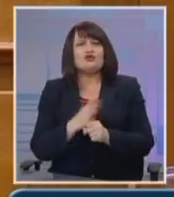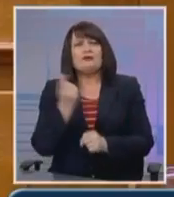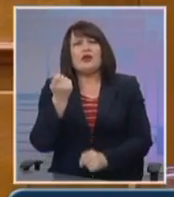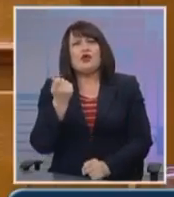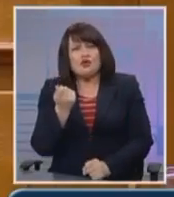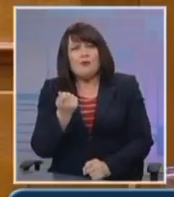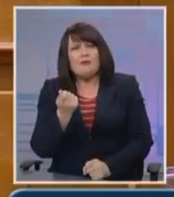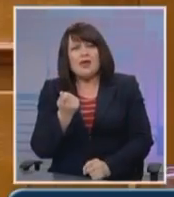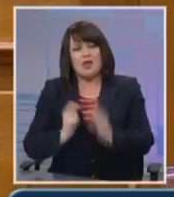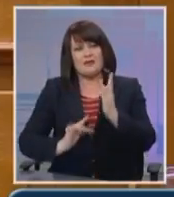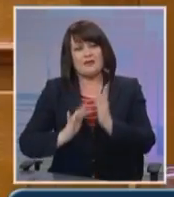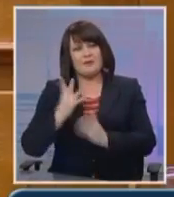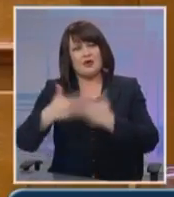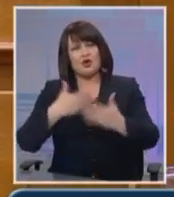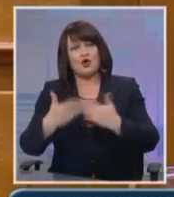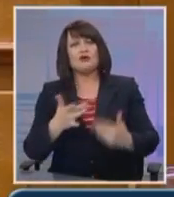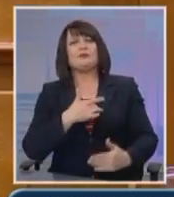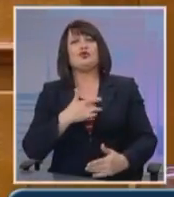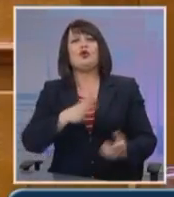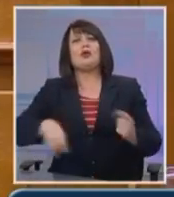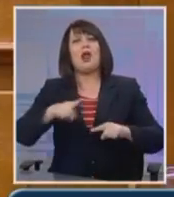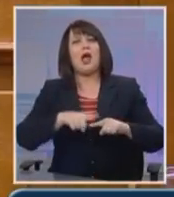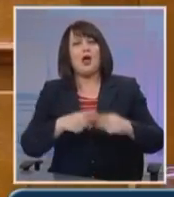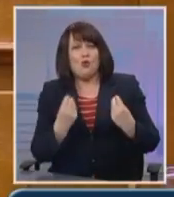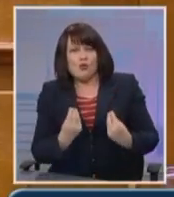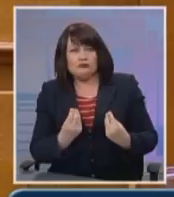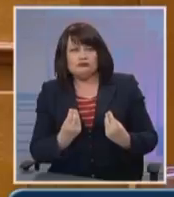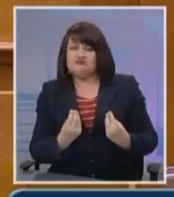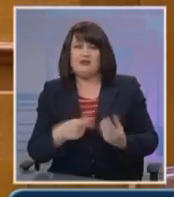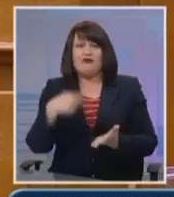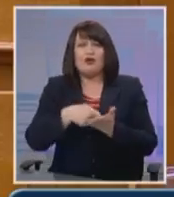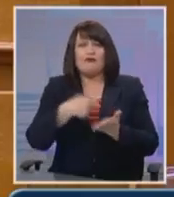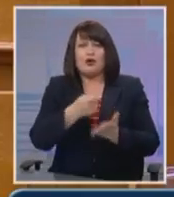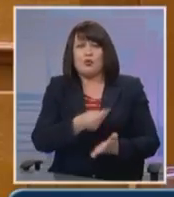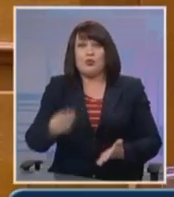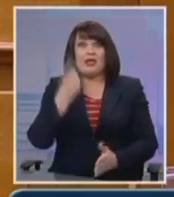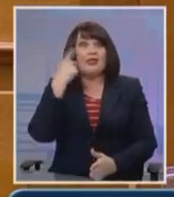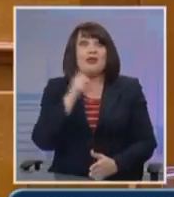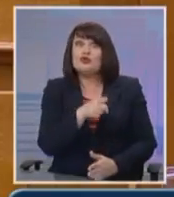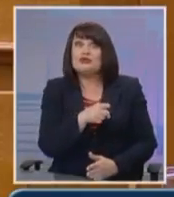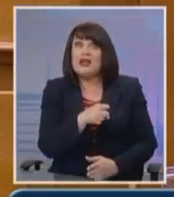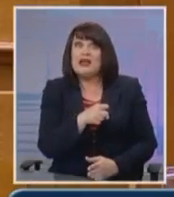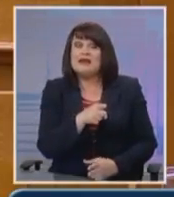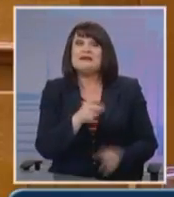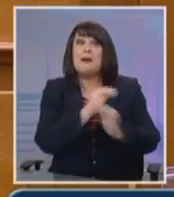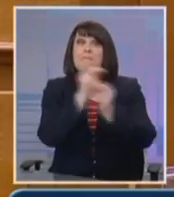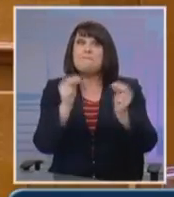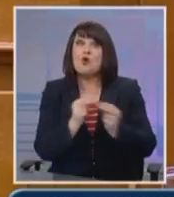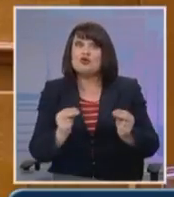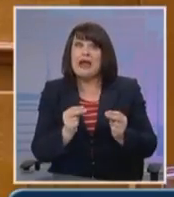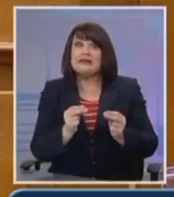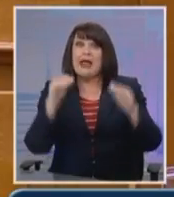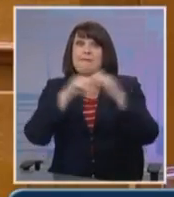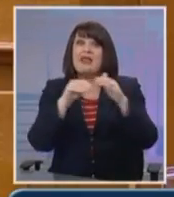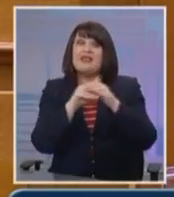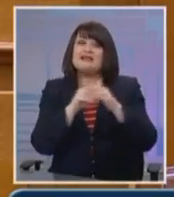οικονομίας, της δημιουργικότητας, της ψυχολογίας ενός λαού. Οι περισσότεροι φόροι, κύριε Τσίπρα, δεν το γνωρίσετε, θα οδηγήσουν σε λιγότερες επενδύσεις.